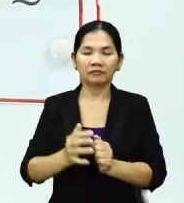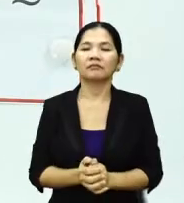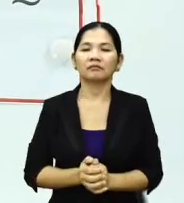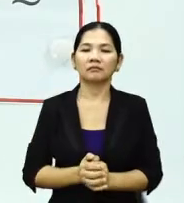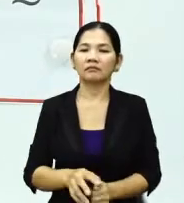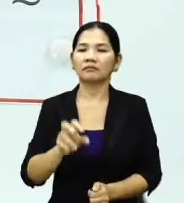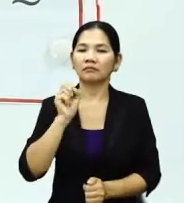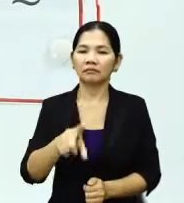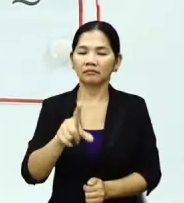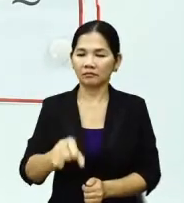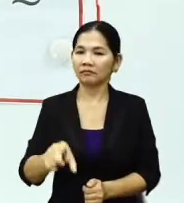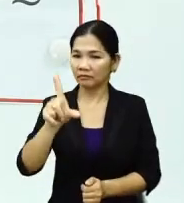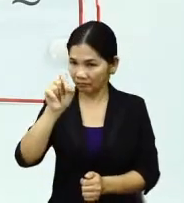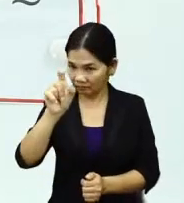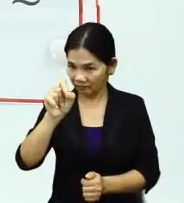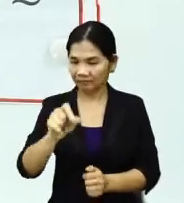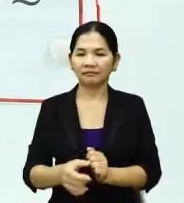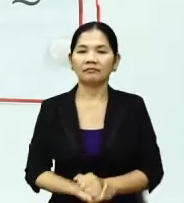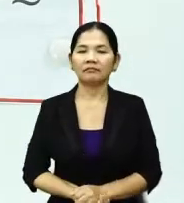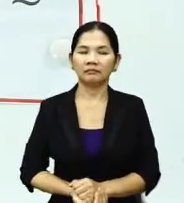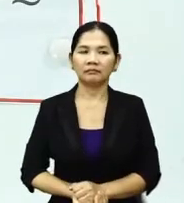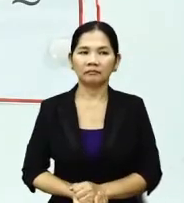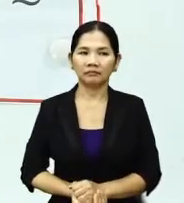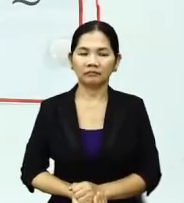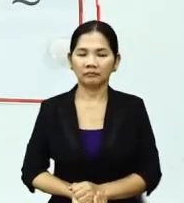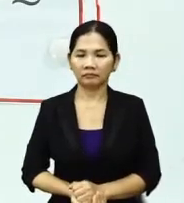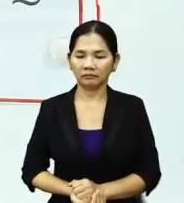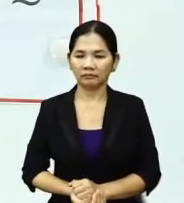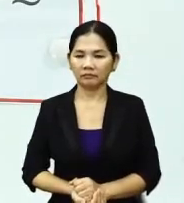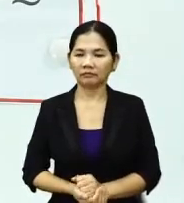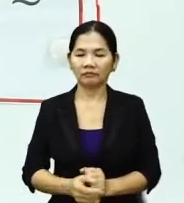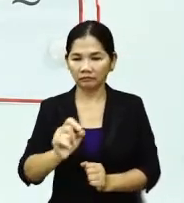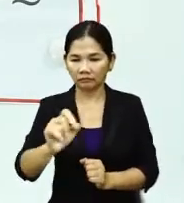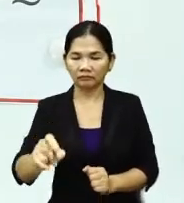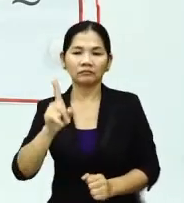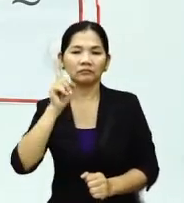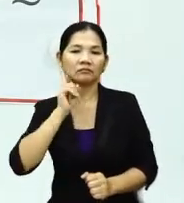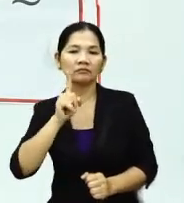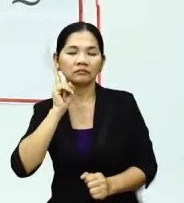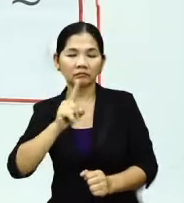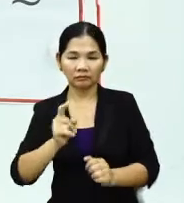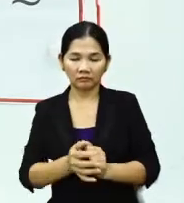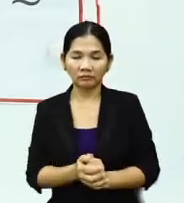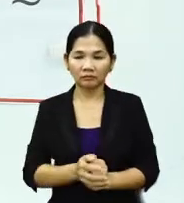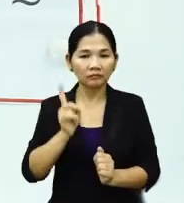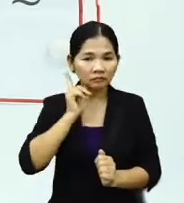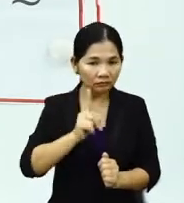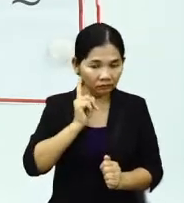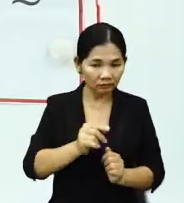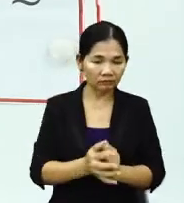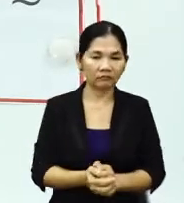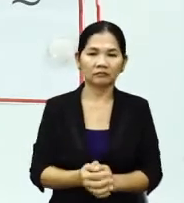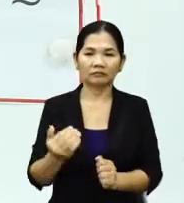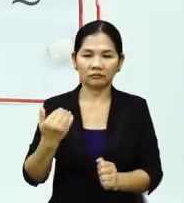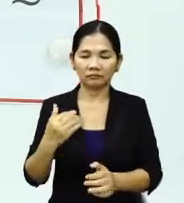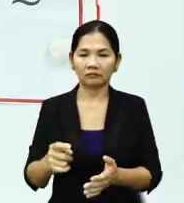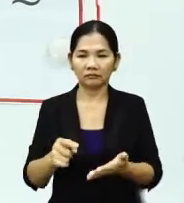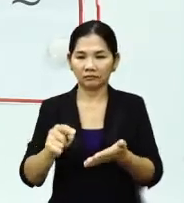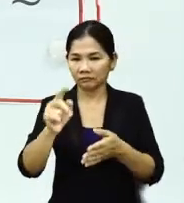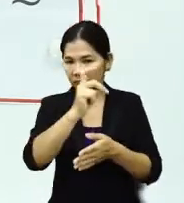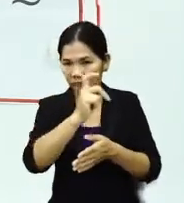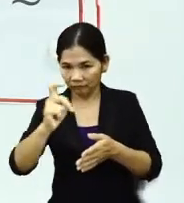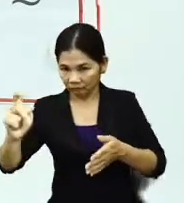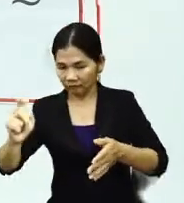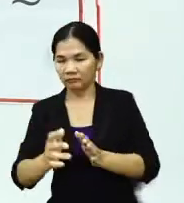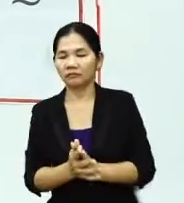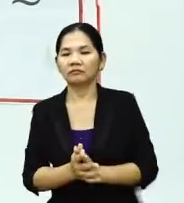chà con chỉ nhẹ cài đặt bình tụ ta chắc xem đặt con đại sạch sẽ miên bịa cha coach con lại nè mùi nó cứ con bị cám rồi